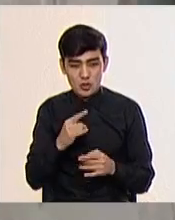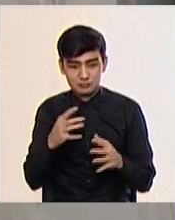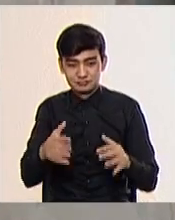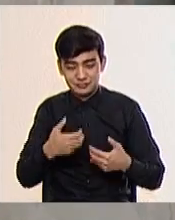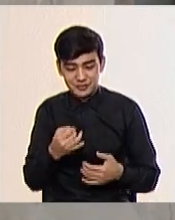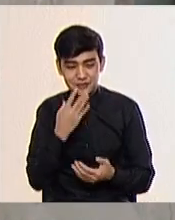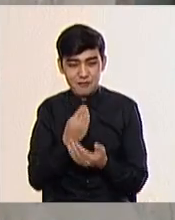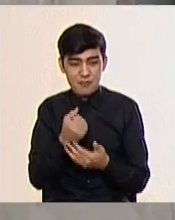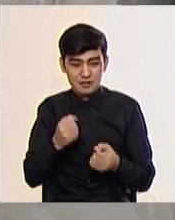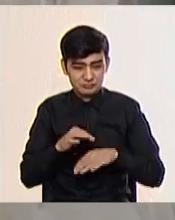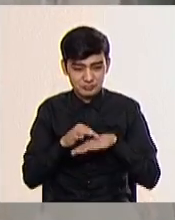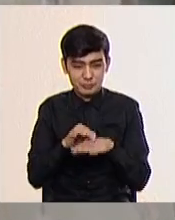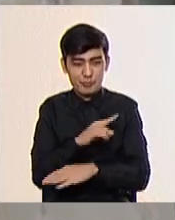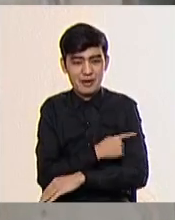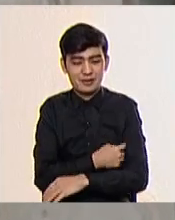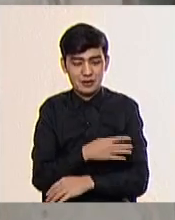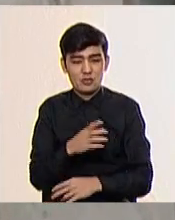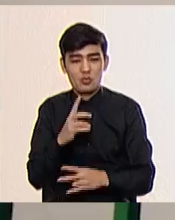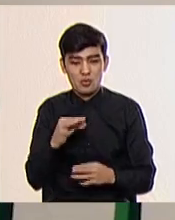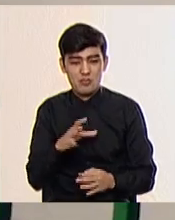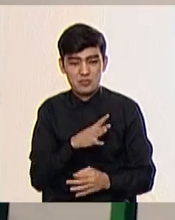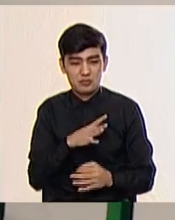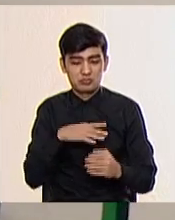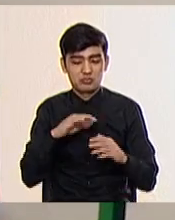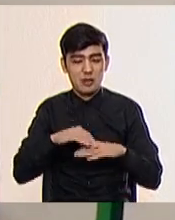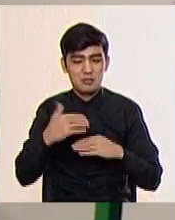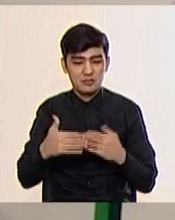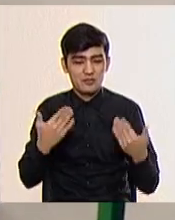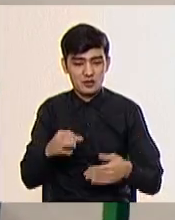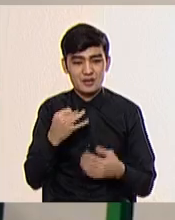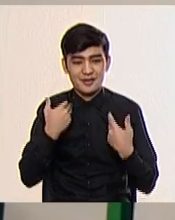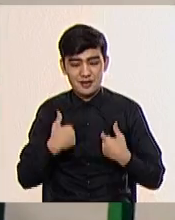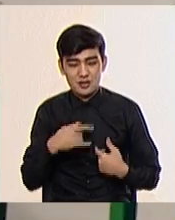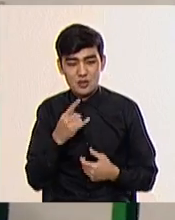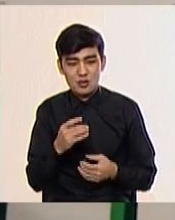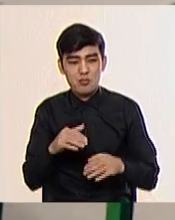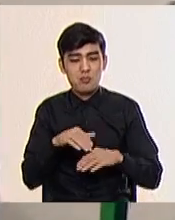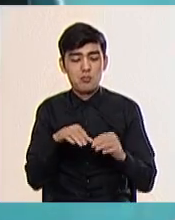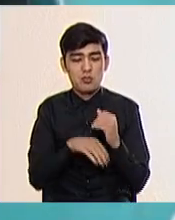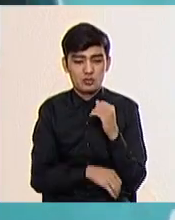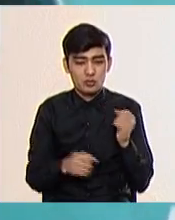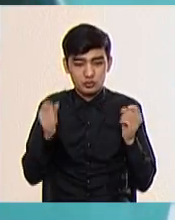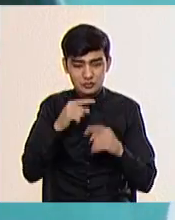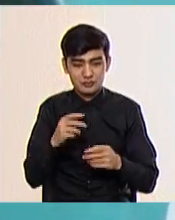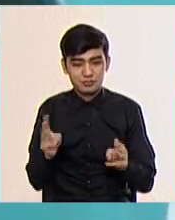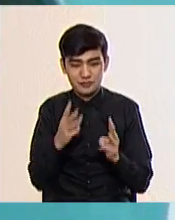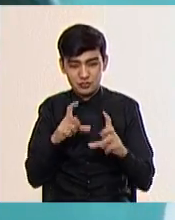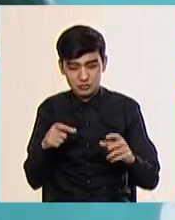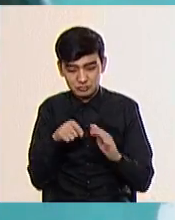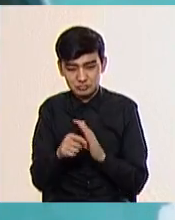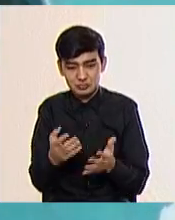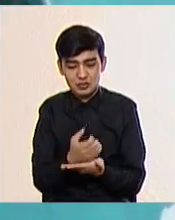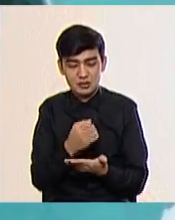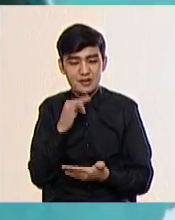автомобилях повезли в больницу. Но было слишком поздно. Тело еще одного ребенка позже обнаружили в квартире пожарные. О